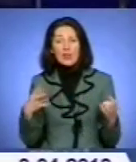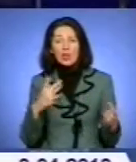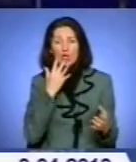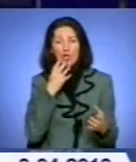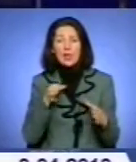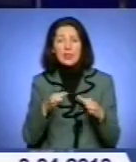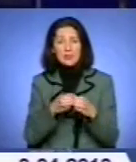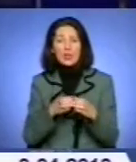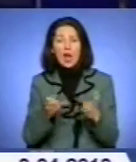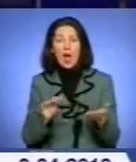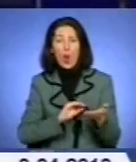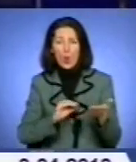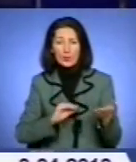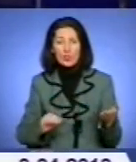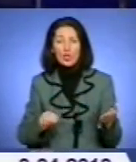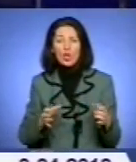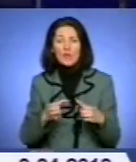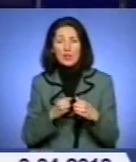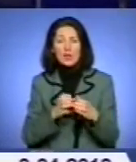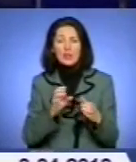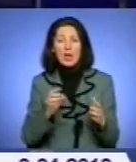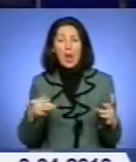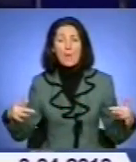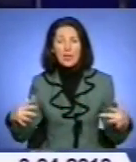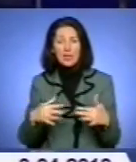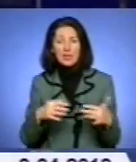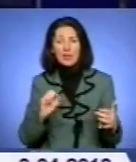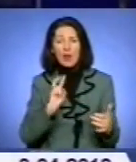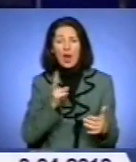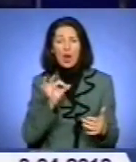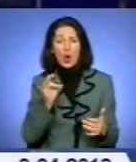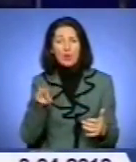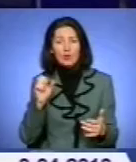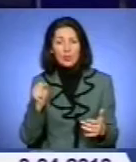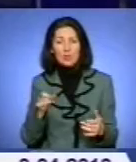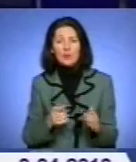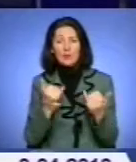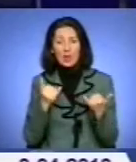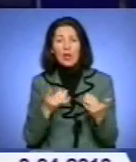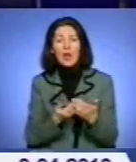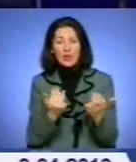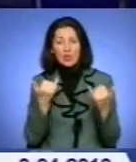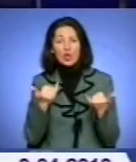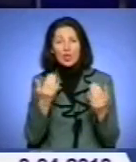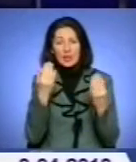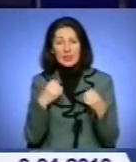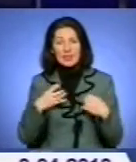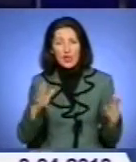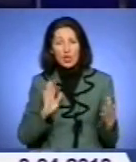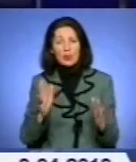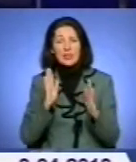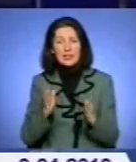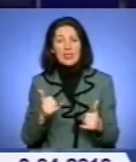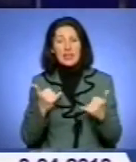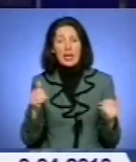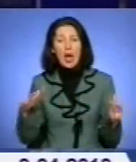Асоціація акордеоністів і баяністів. Організатори сподіваються, віднині свято має стати не лише для баяністів-професіоналів і